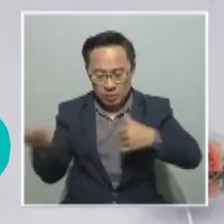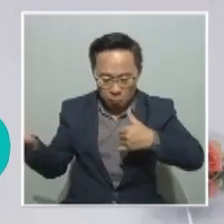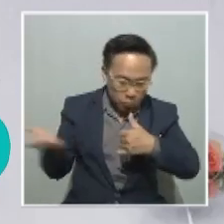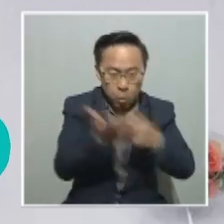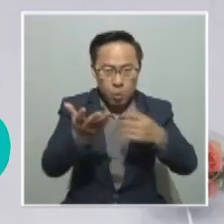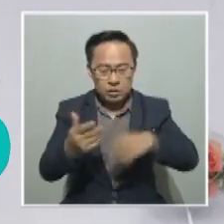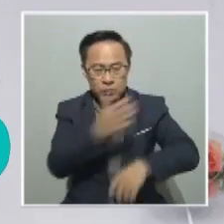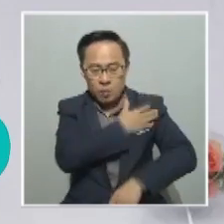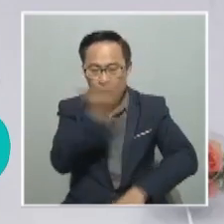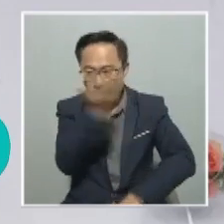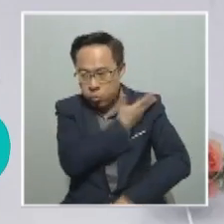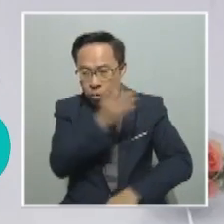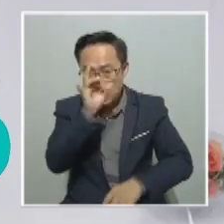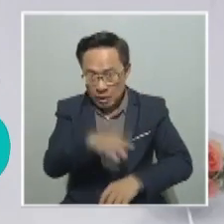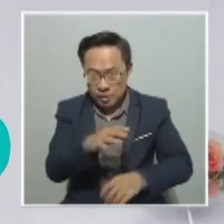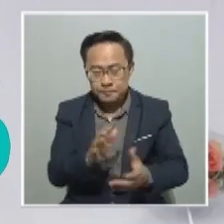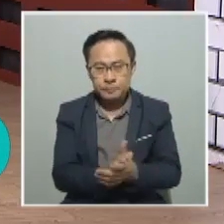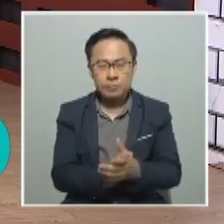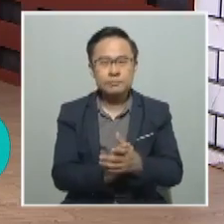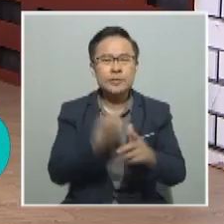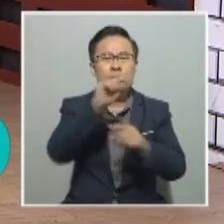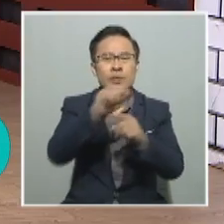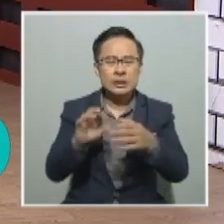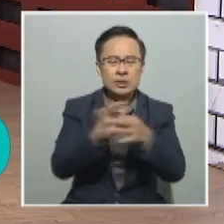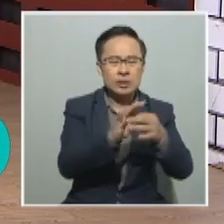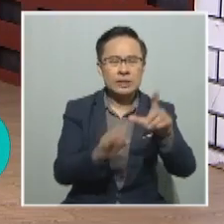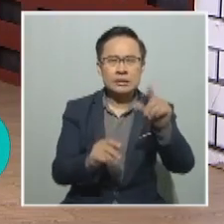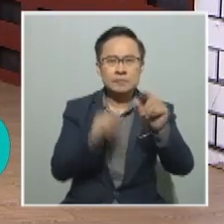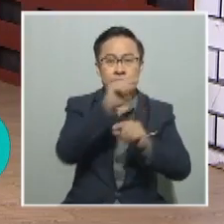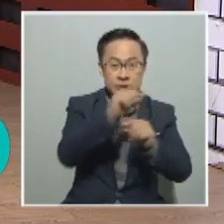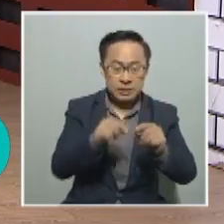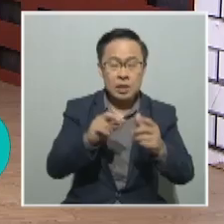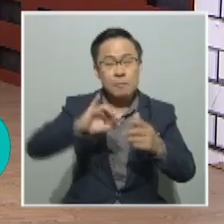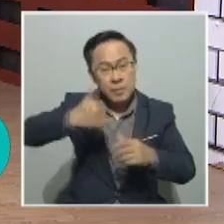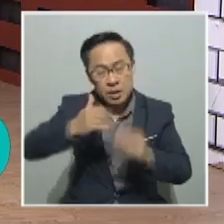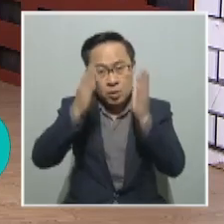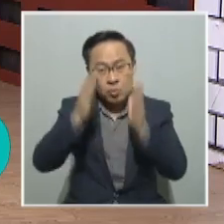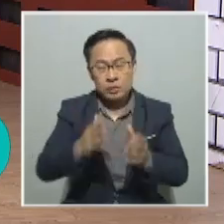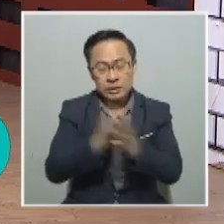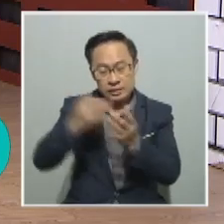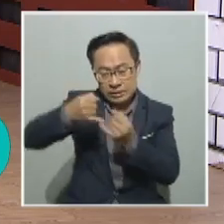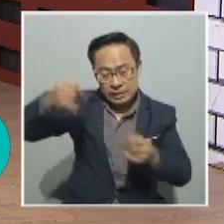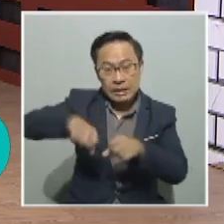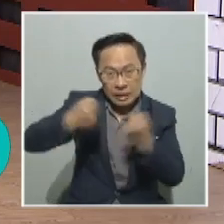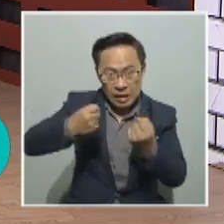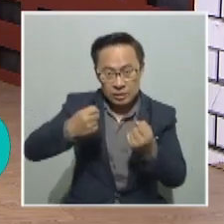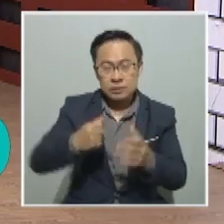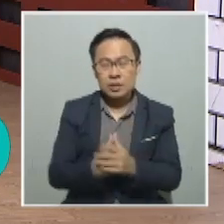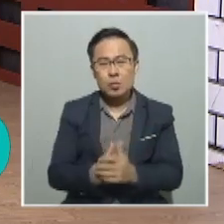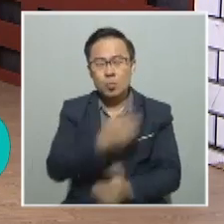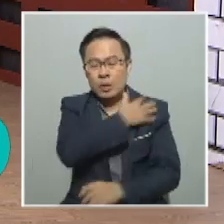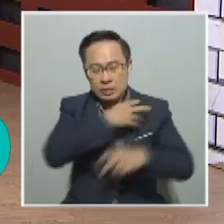ดนะกับไหล่ติดเนี่ยมีความสัมพันธ์กันอยู่แค่ 20% นั่นหมายความว่าในคนที่มีเส้นเอ็นขาดแล้วไหล่ติดมันมี